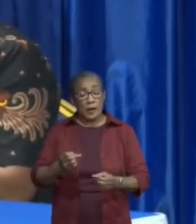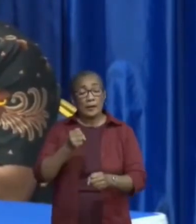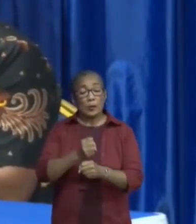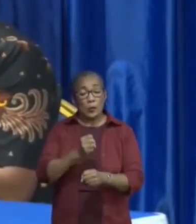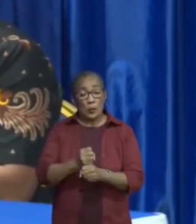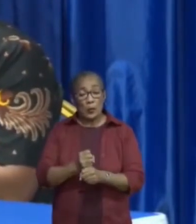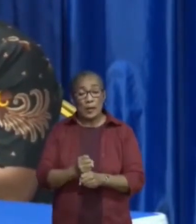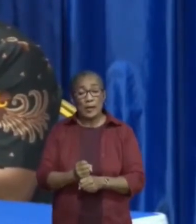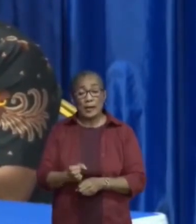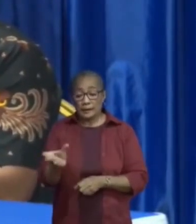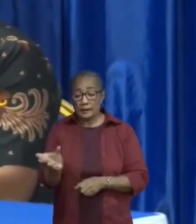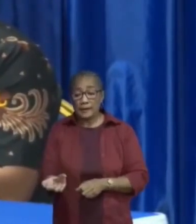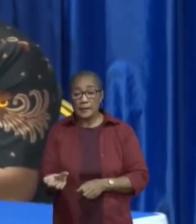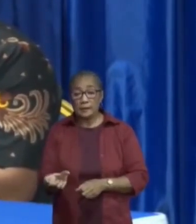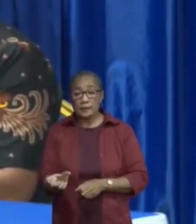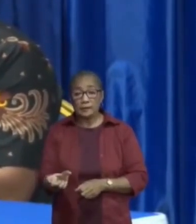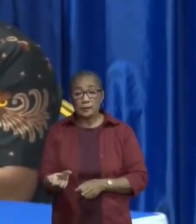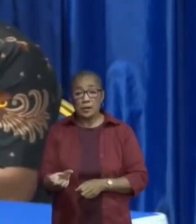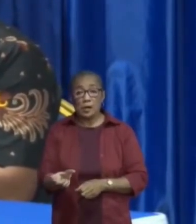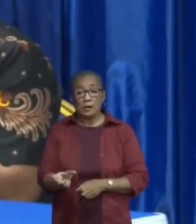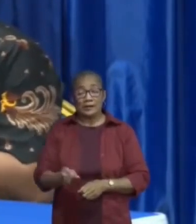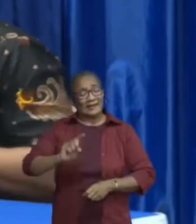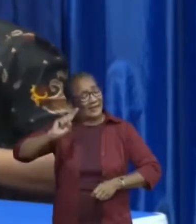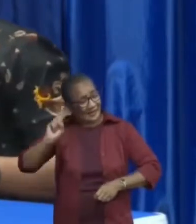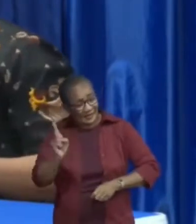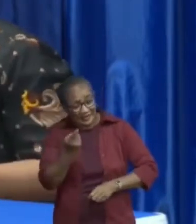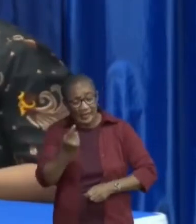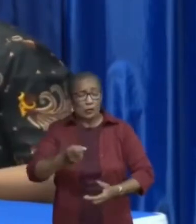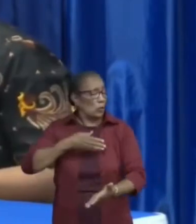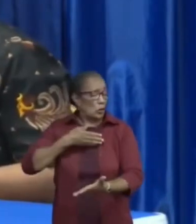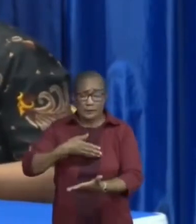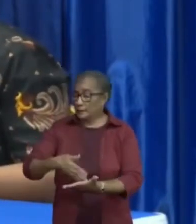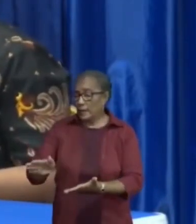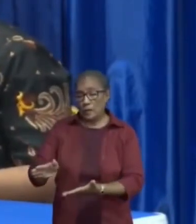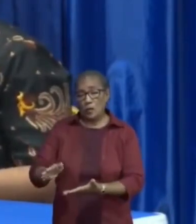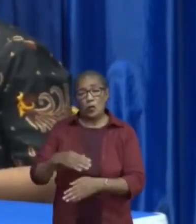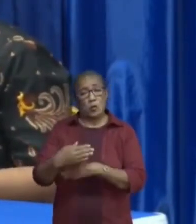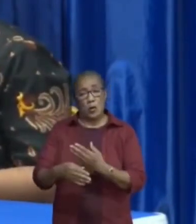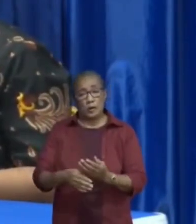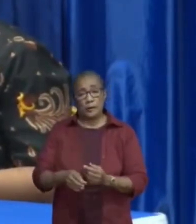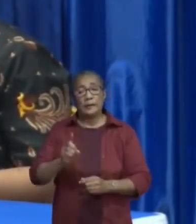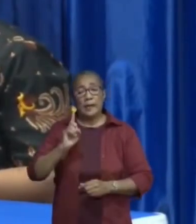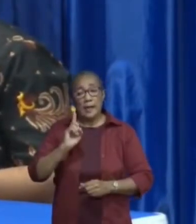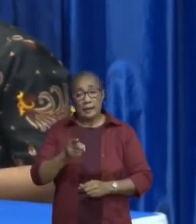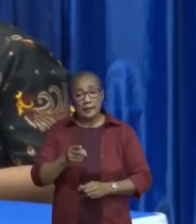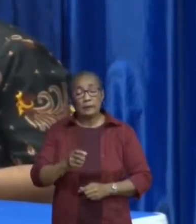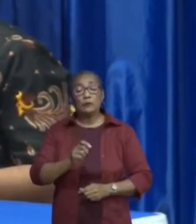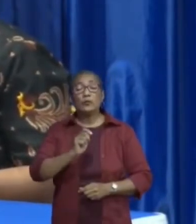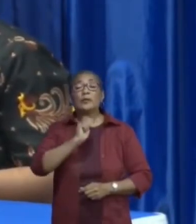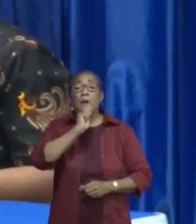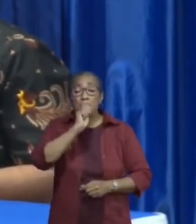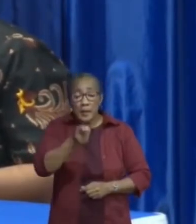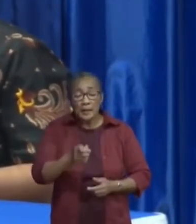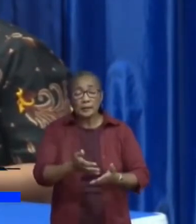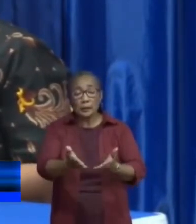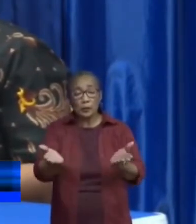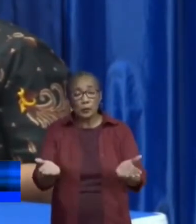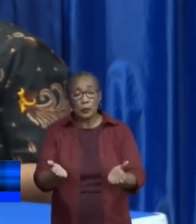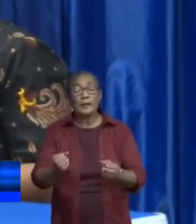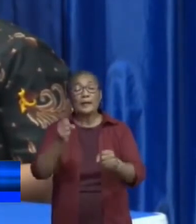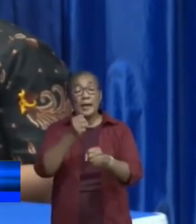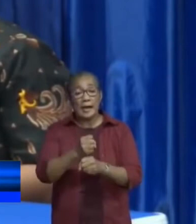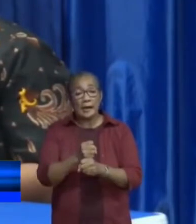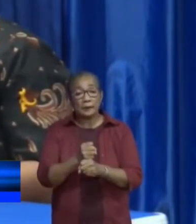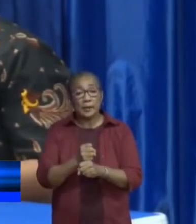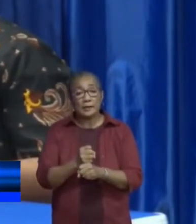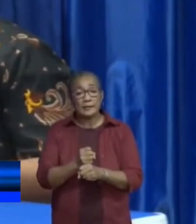werknemers op staande voet ontslagen worden. En dan moet zo'n melding gedaan worden bij de